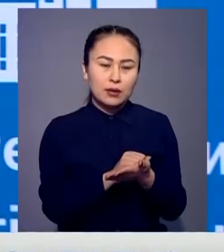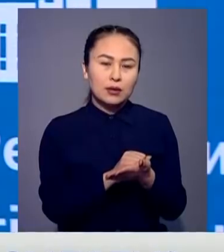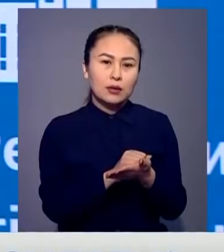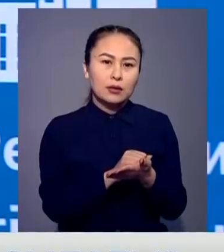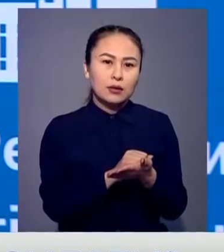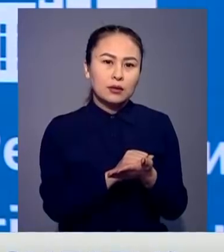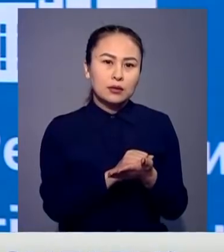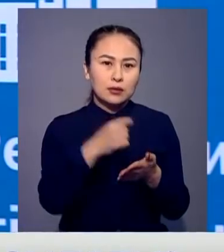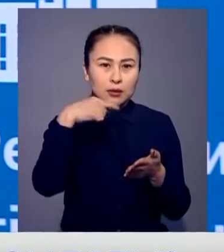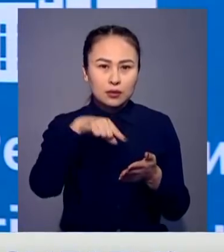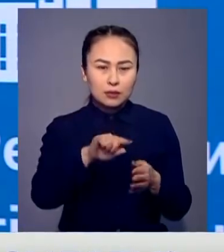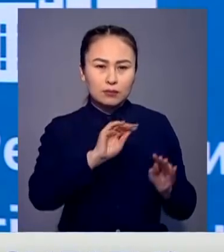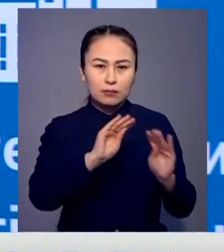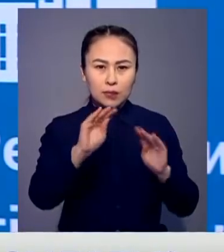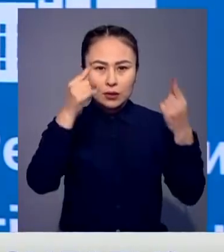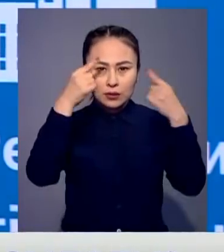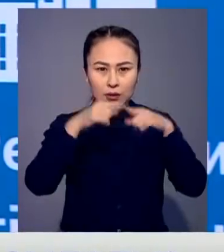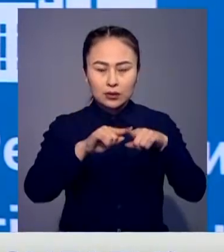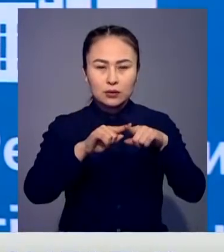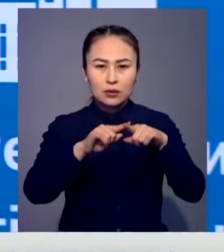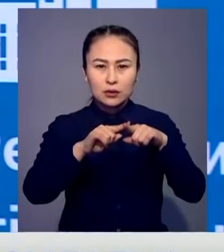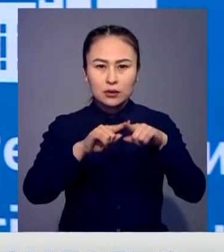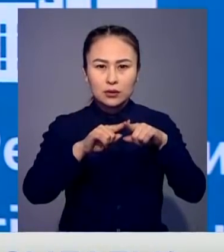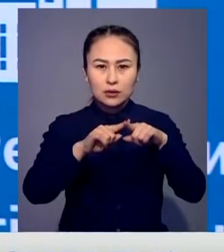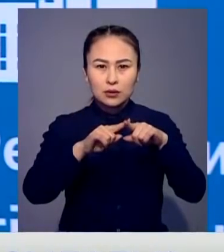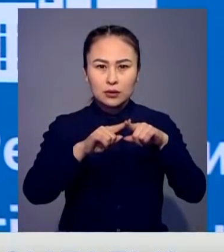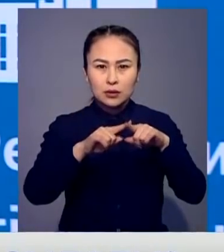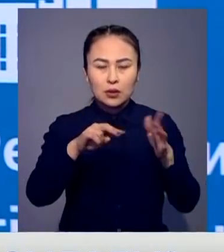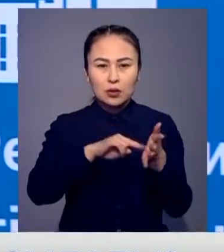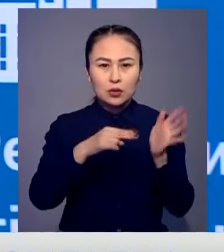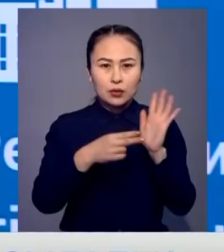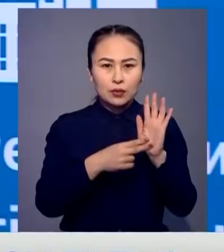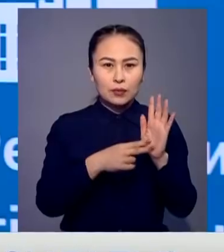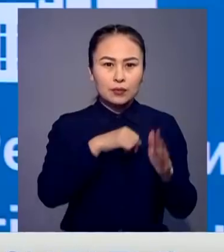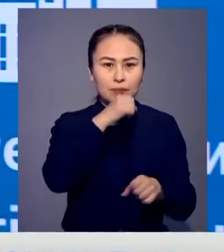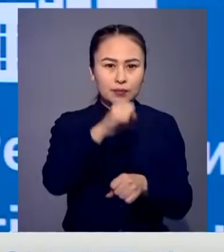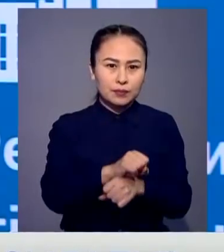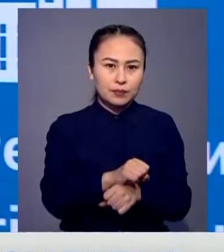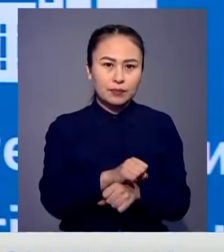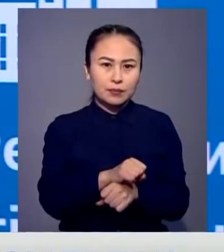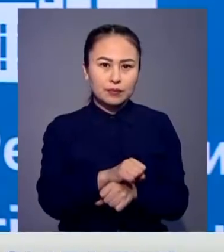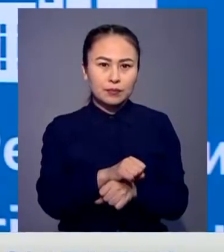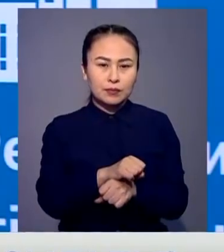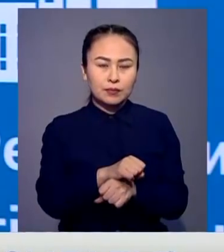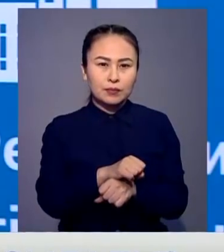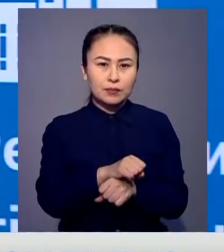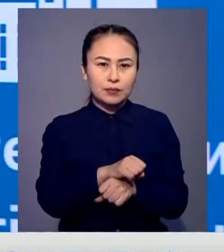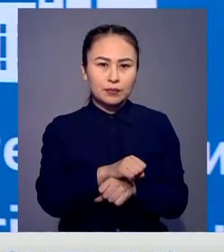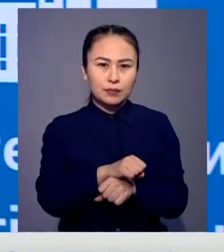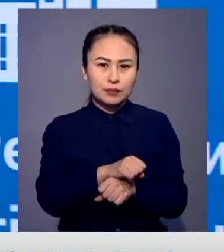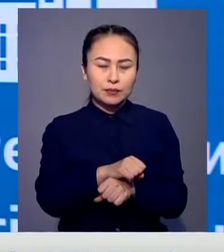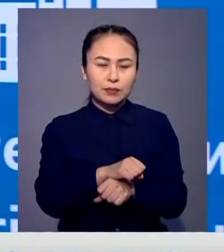бұл жобаны тоқтап қалған, өйткені біз қазіргі таңда